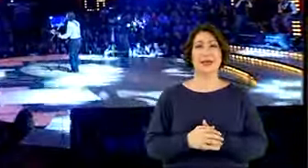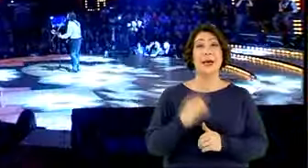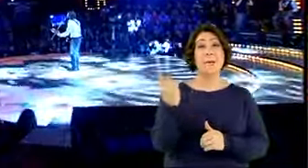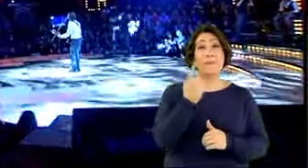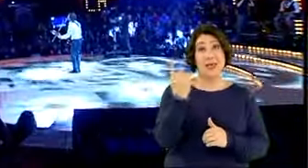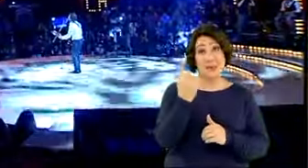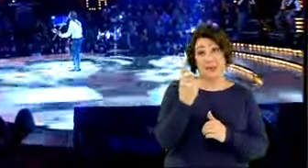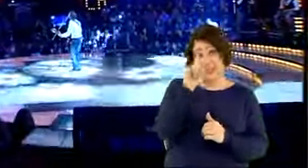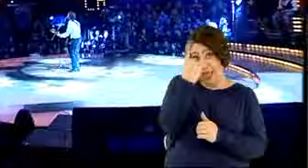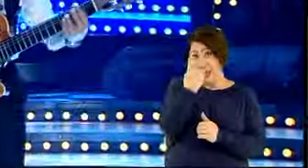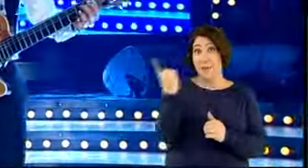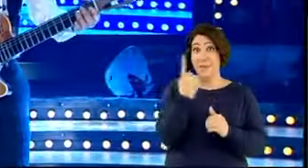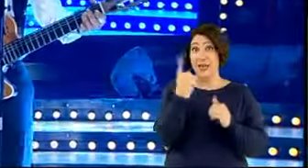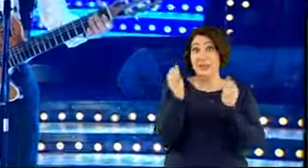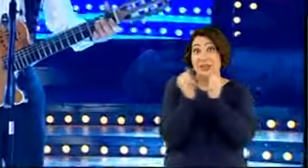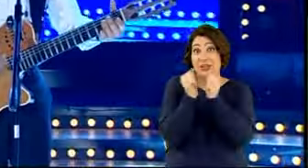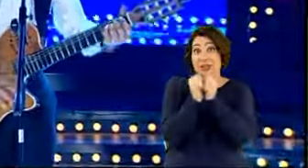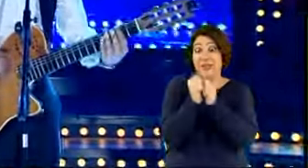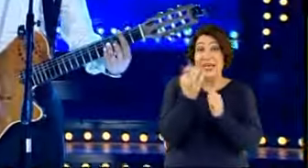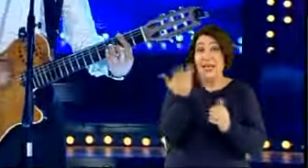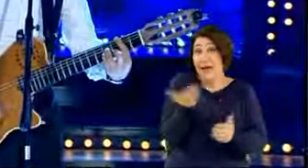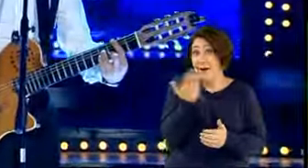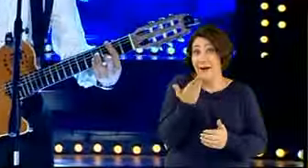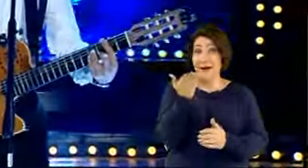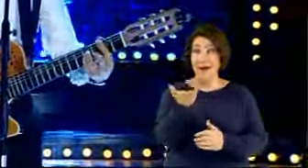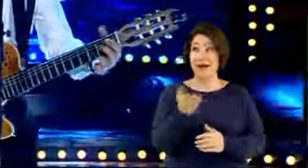selamlaşırız. Birimiz de birimiz çiftse